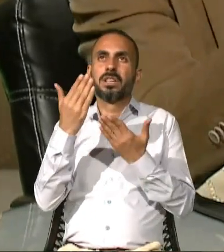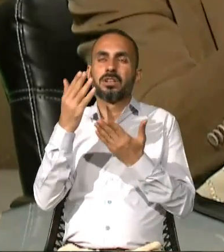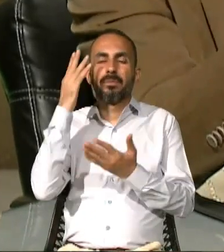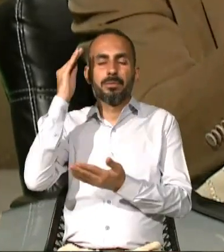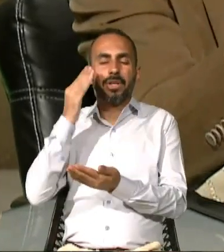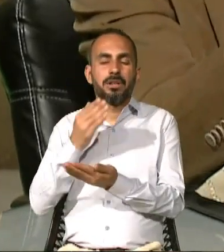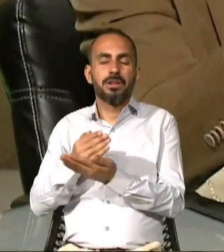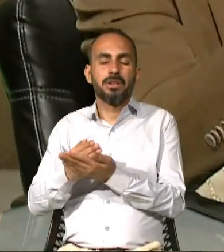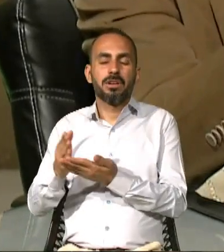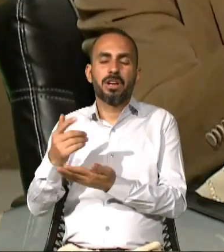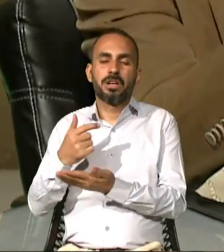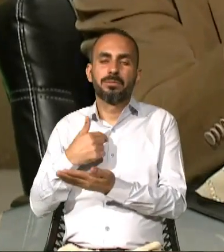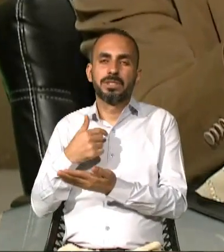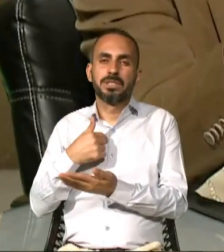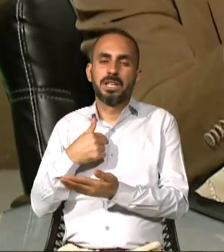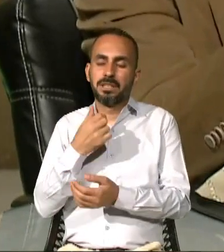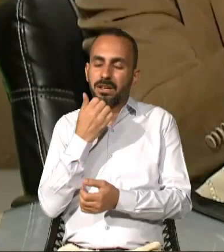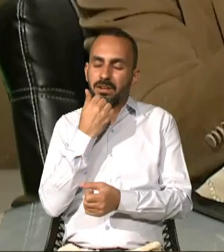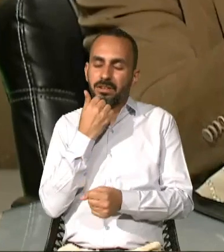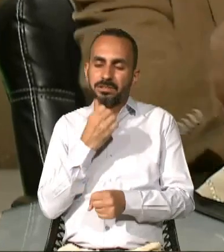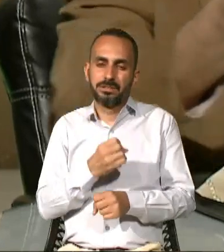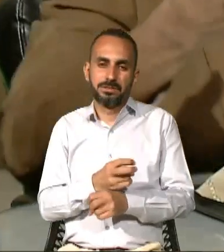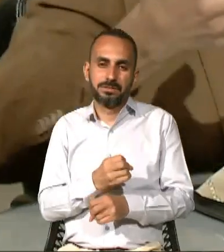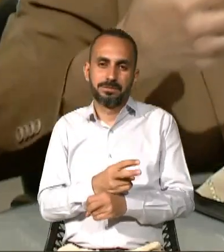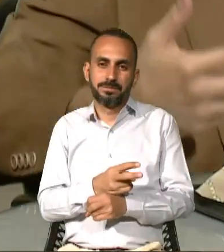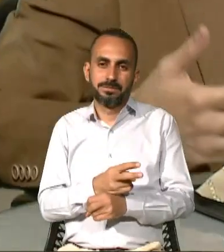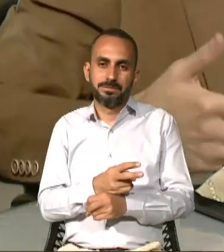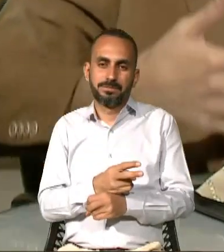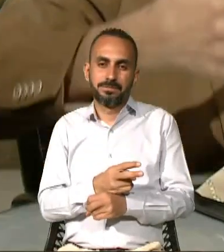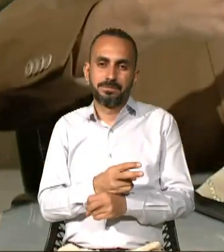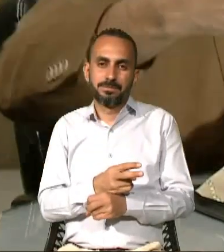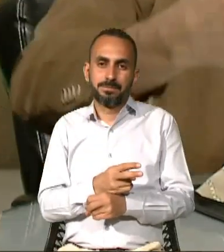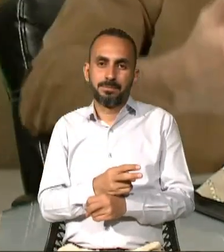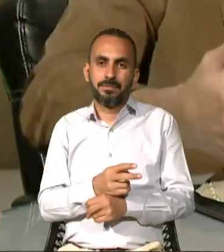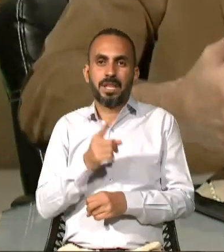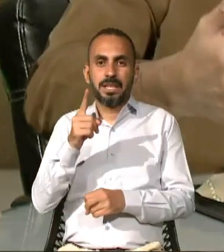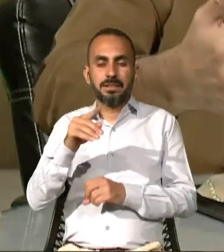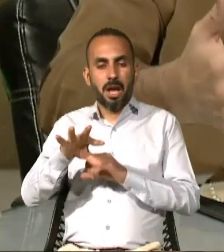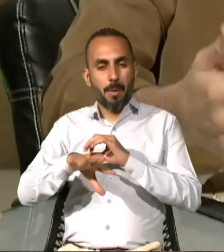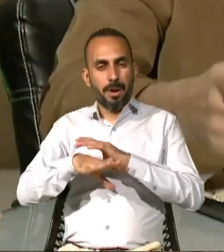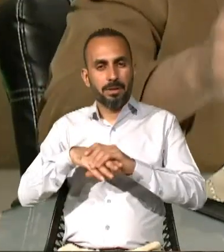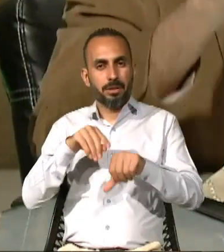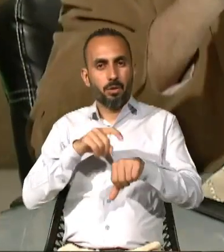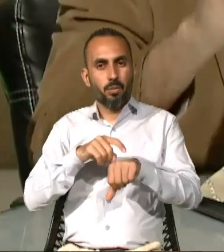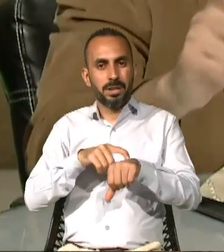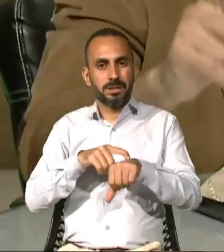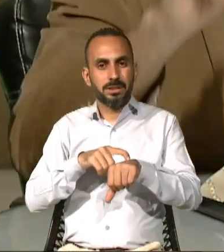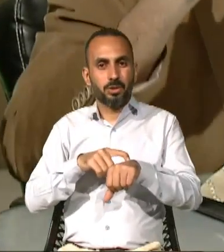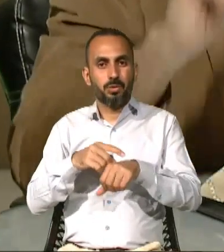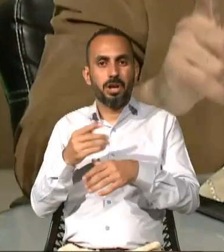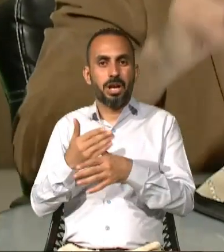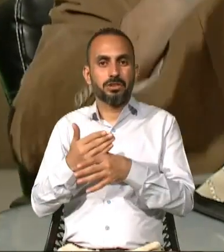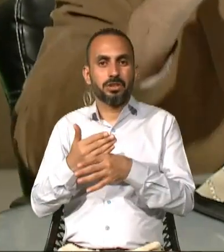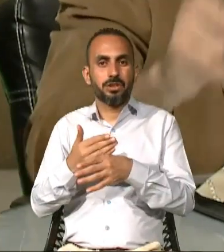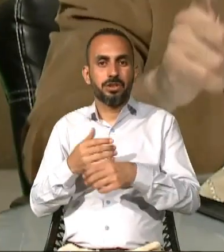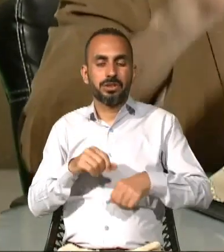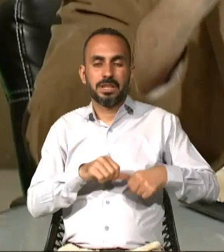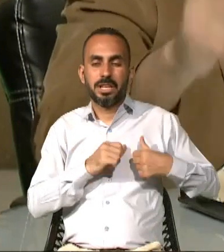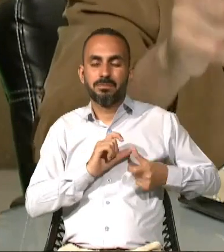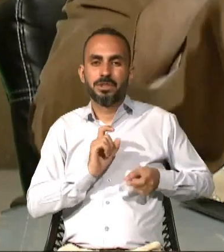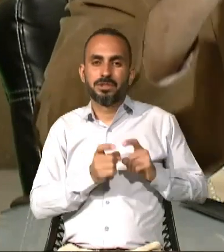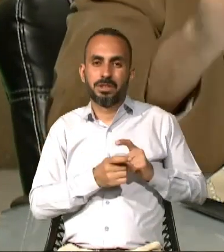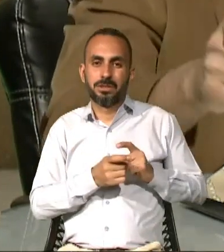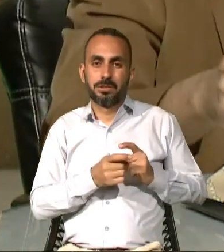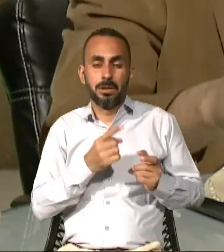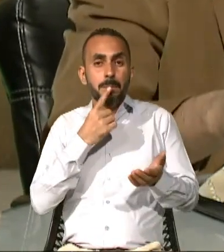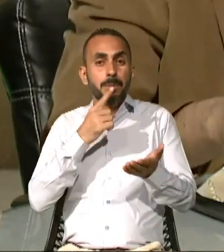يا رب. صنعت أمين من اجلي الوقت ده، غيرني وافتح قلبي واديني قلب جديد، هتسمع احلى جمله